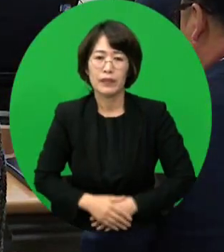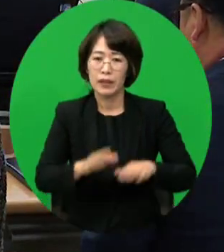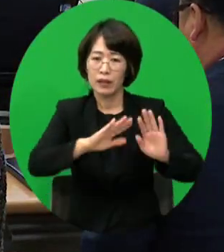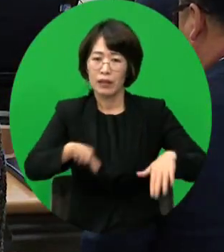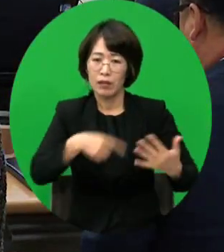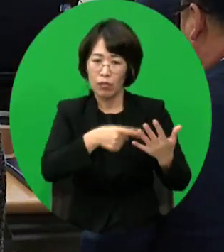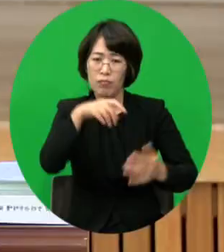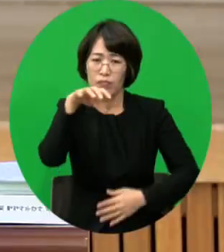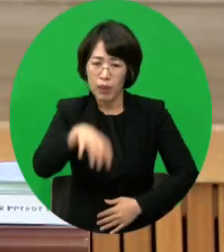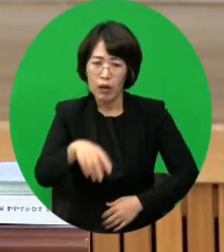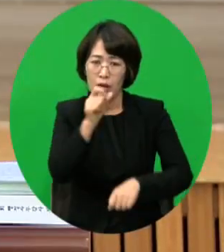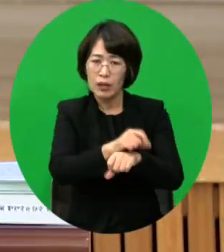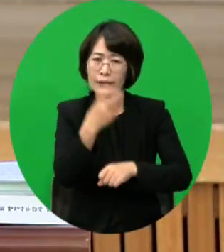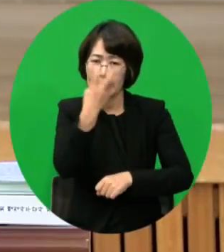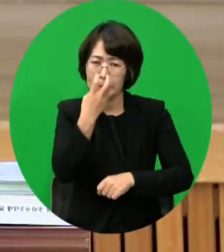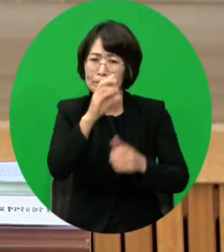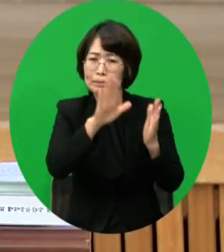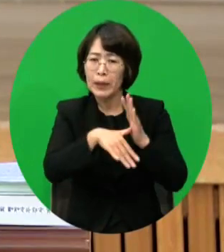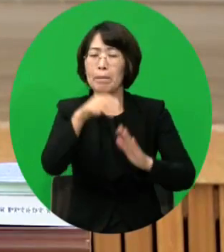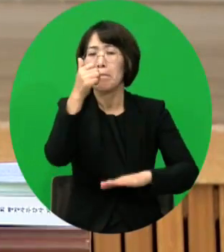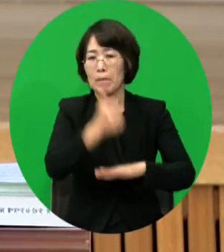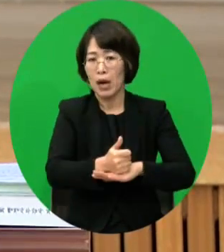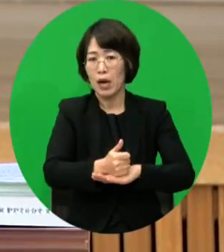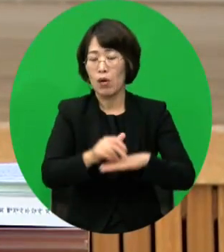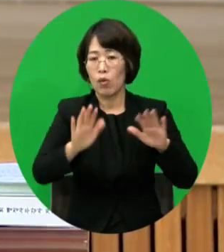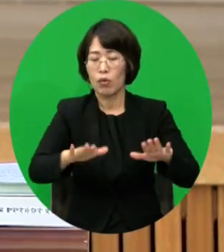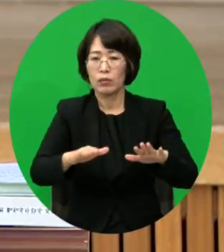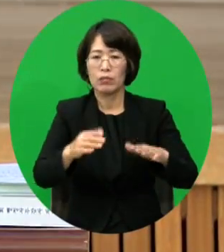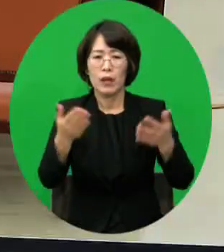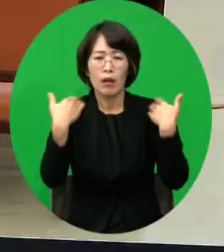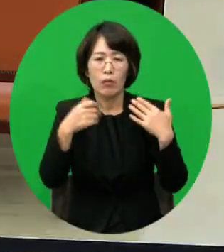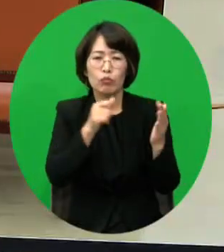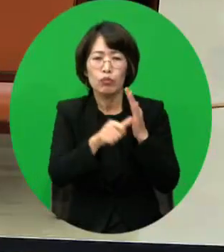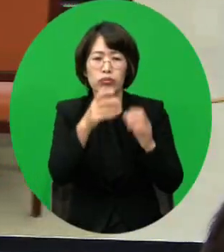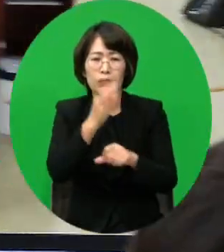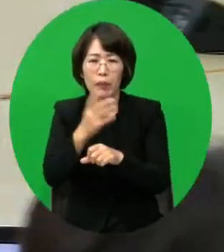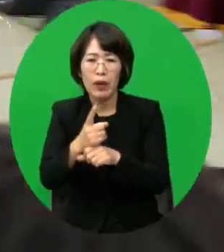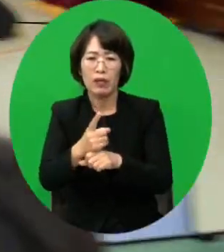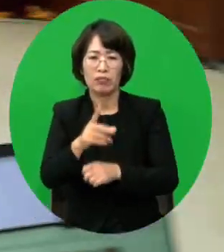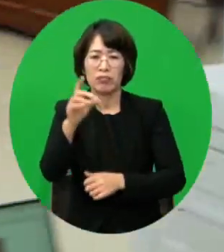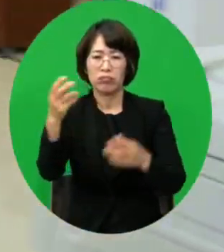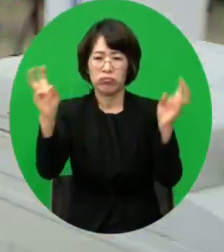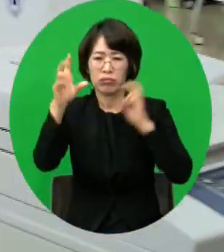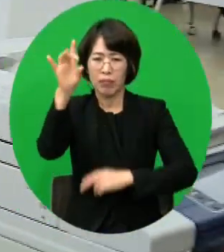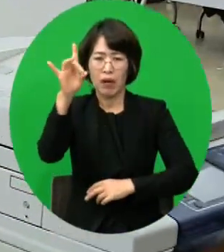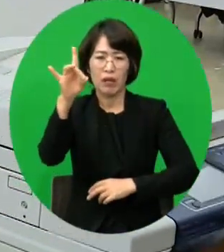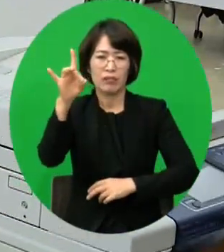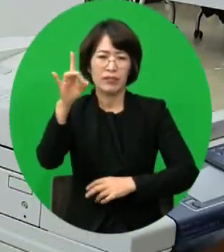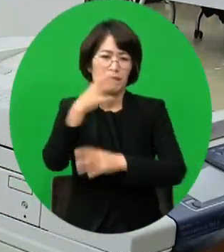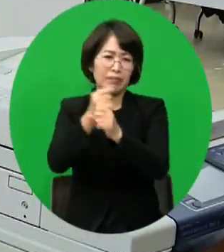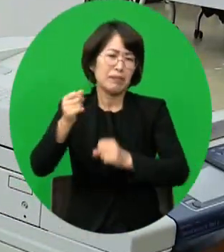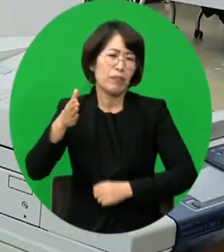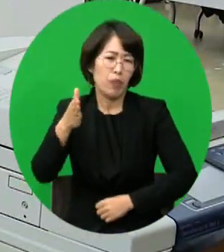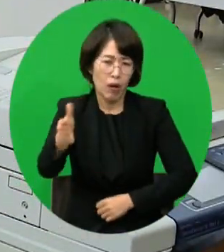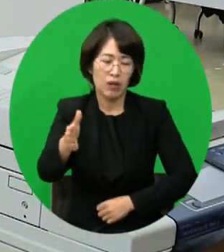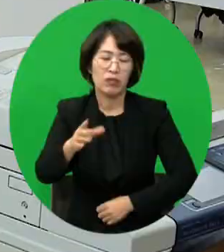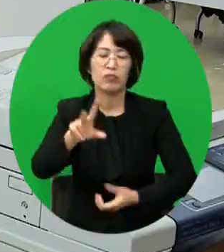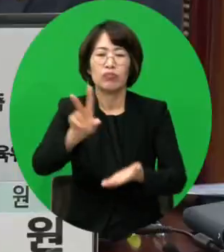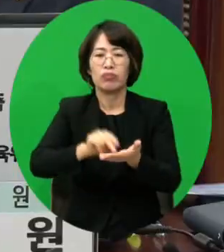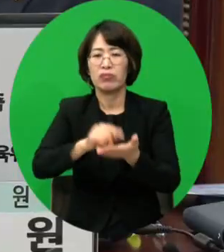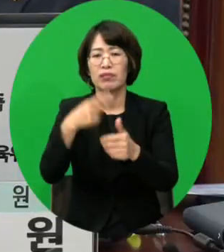전남 교육청에 대한 행정사무감사 마지막 날 학교 물품 구매와 특정 업체의 사업 독식 문제가 또다시